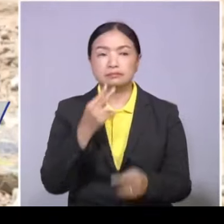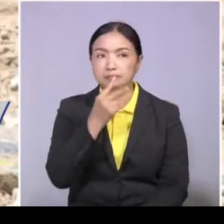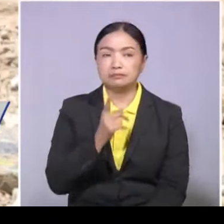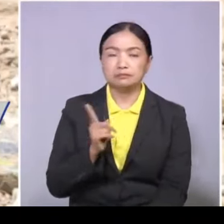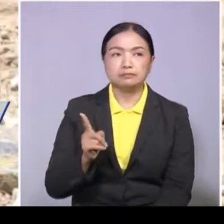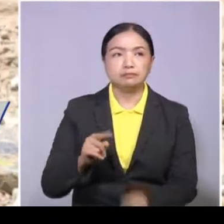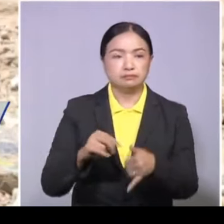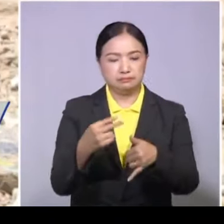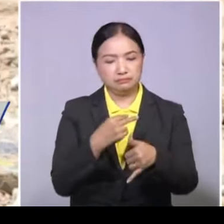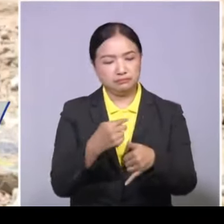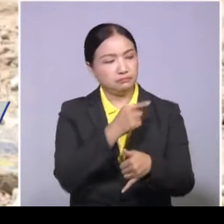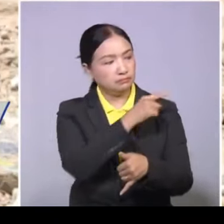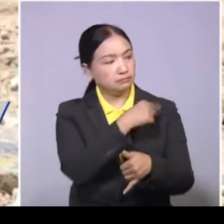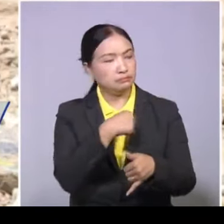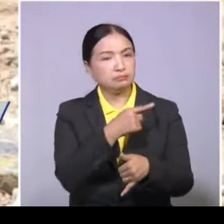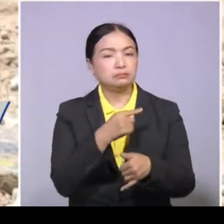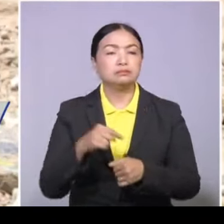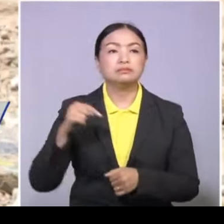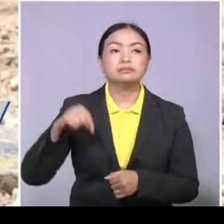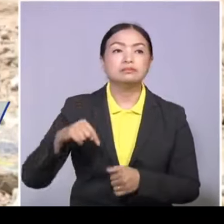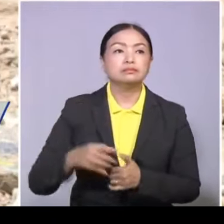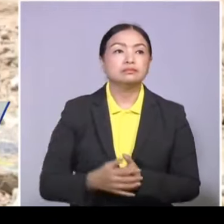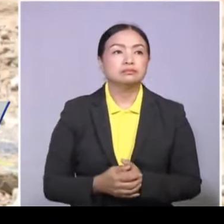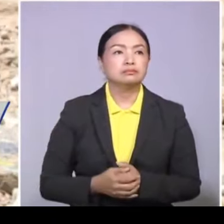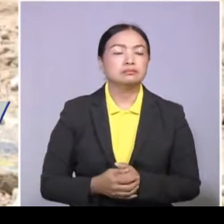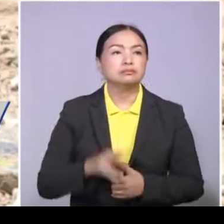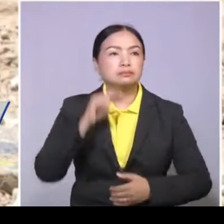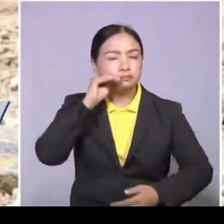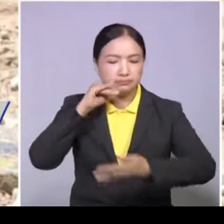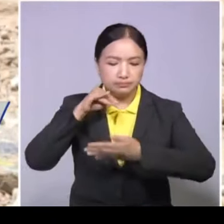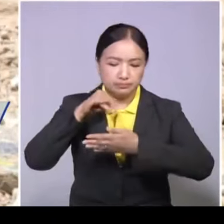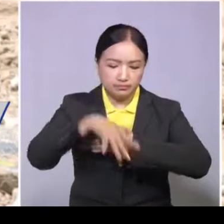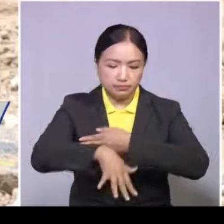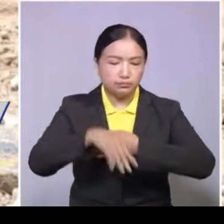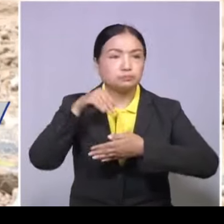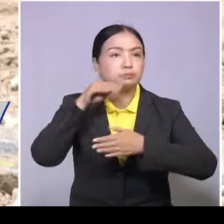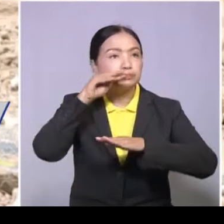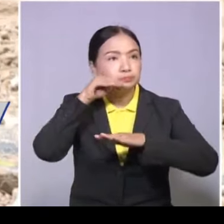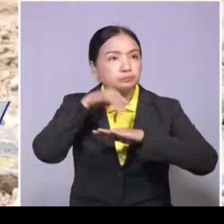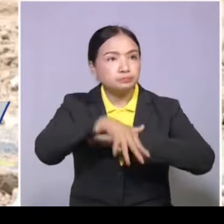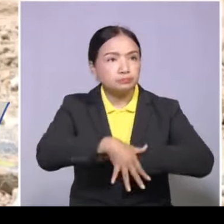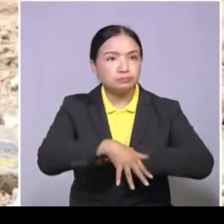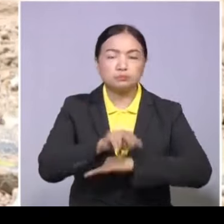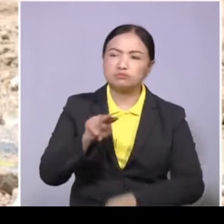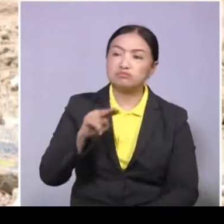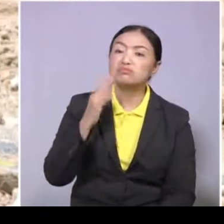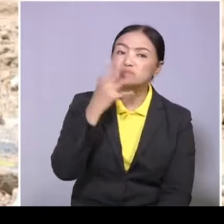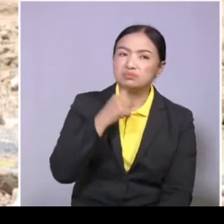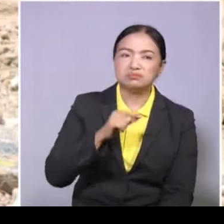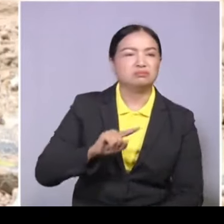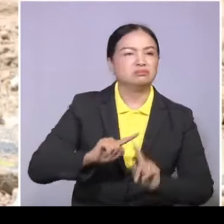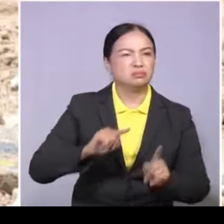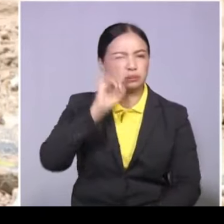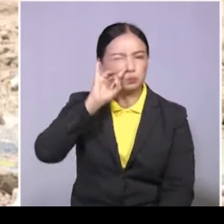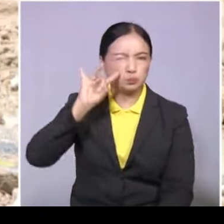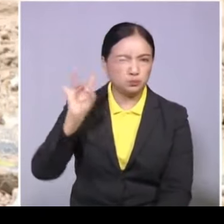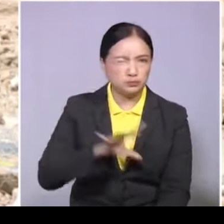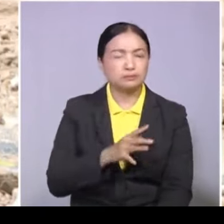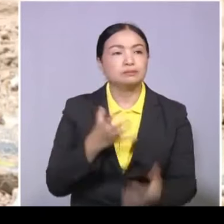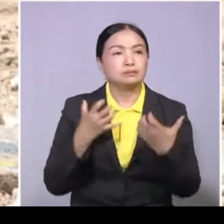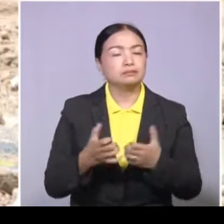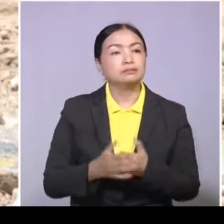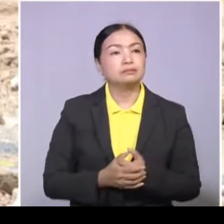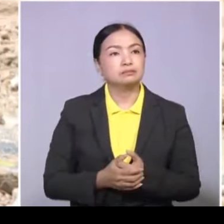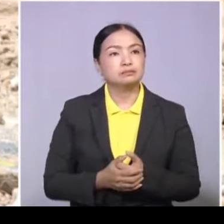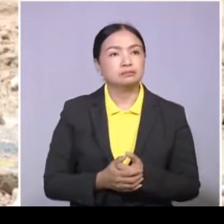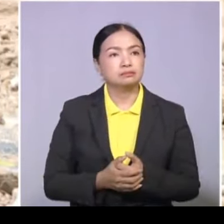และคุณภัทรดนัยคุณวานิสาเห็นนะคะตรงนี้คือน้ำตกบ้านหัวควนมองแบบนี้อาจจะสวยแต่ว่าความรุนแรงหนักหนาจริงค่ะเพราะชาวบ้าน